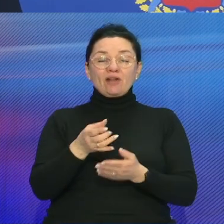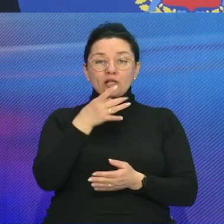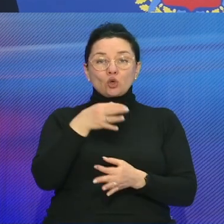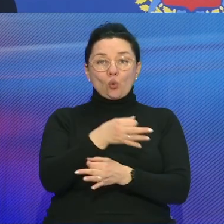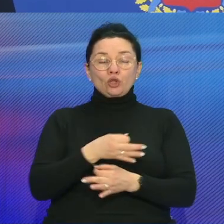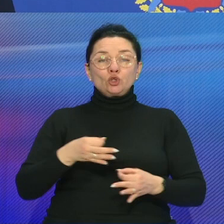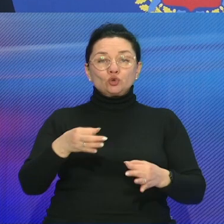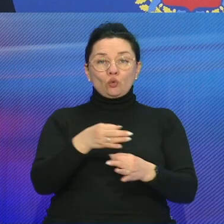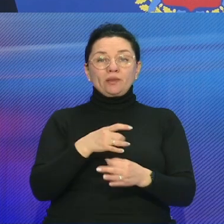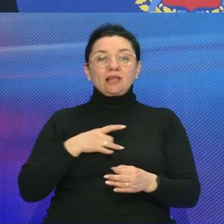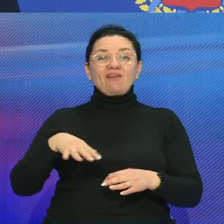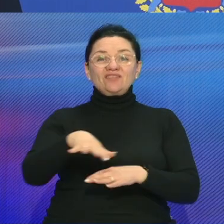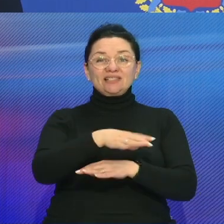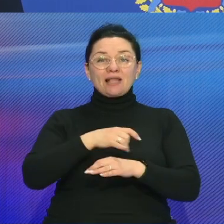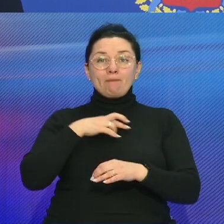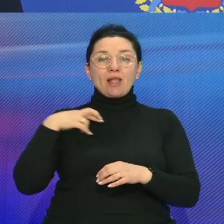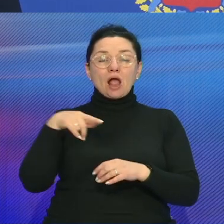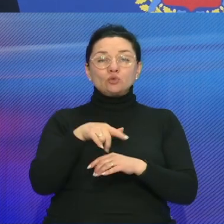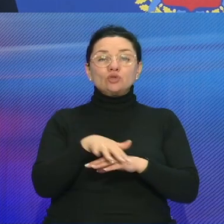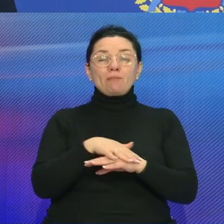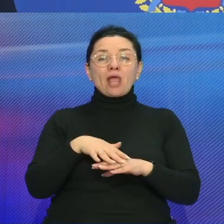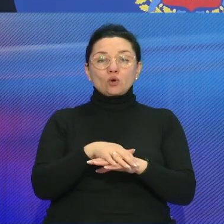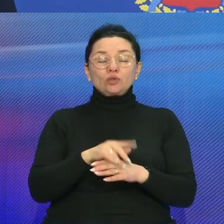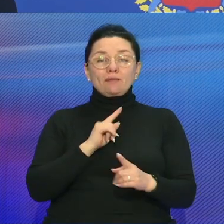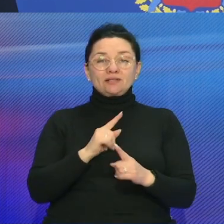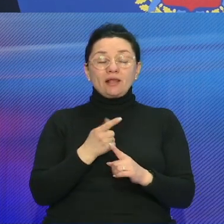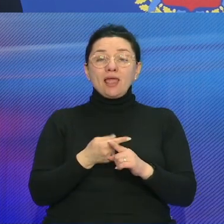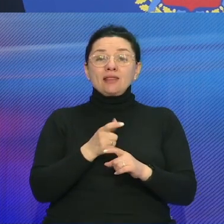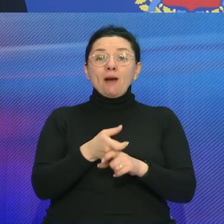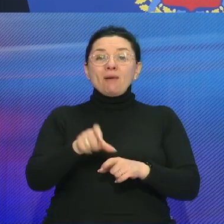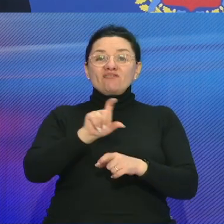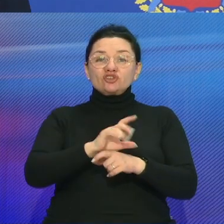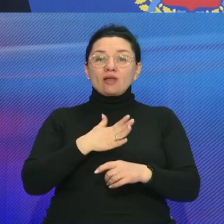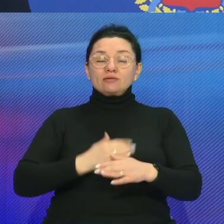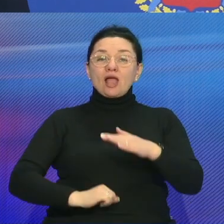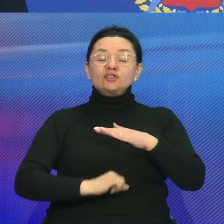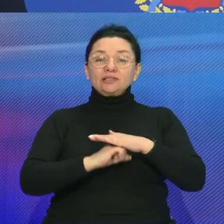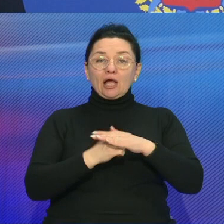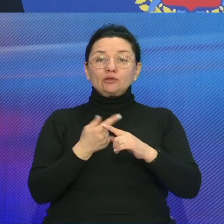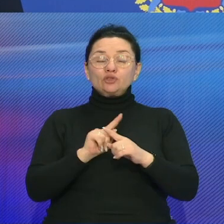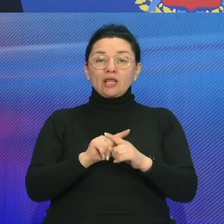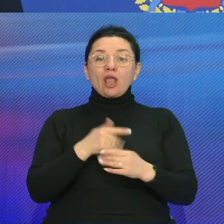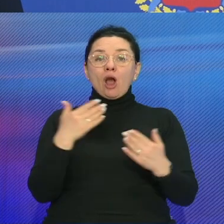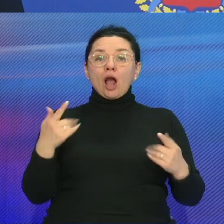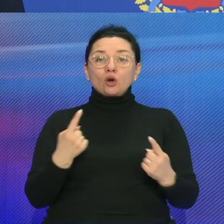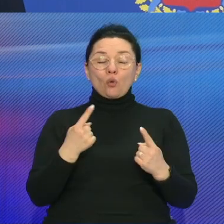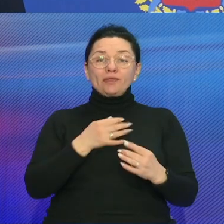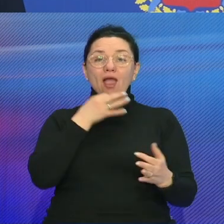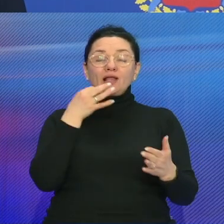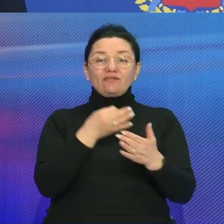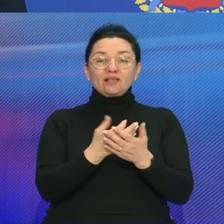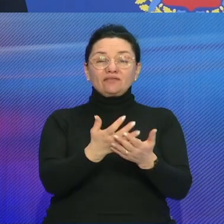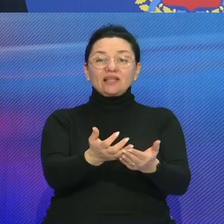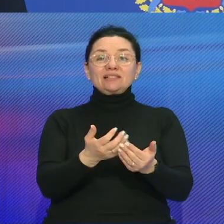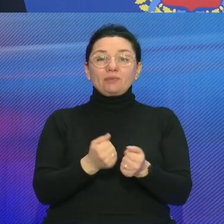Всебелорусском народном собрании. Это, конечно, не только повышает наш статус, но и возлагает очень серьезную ответственность за принятие этих